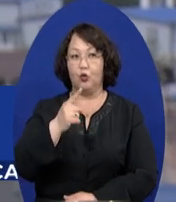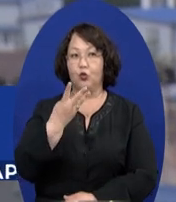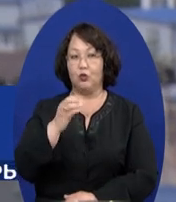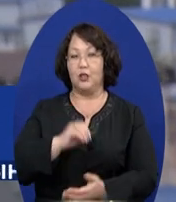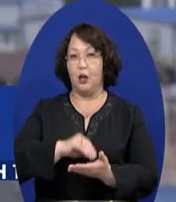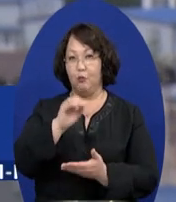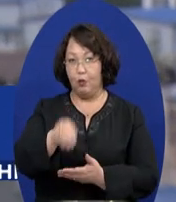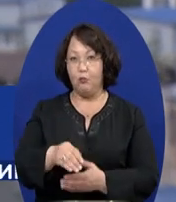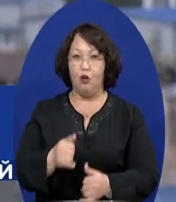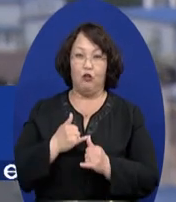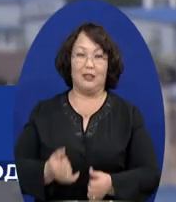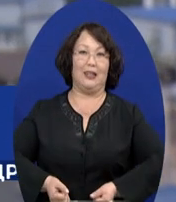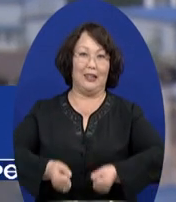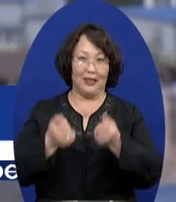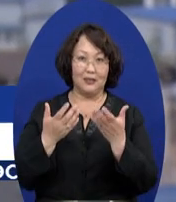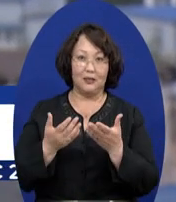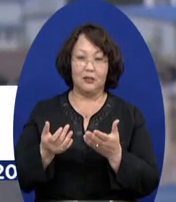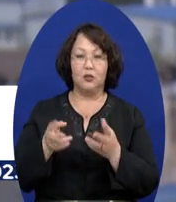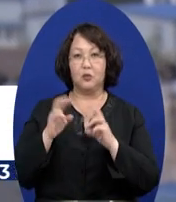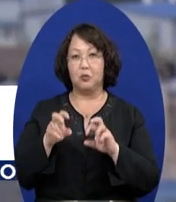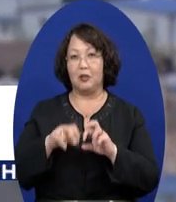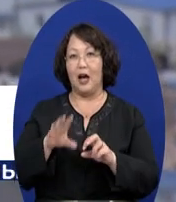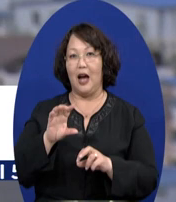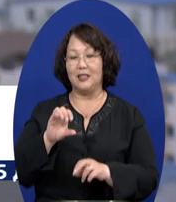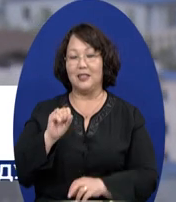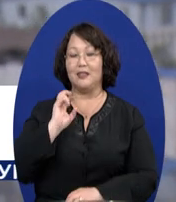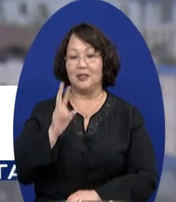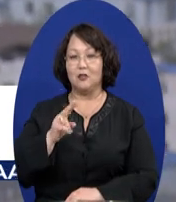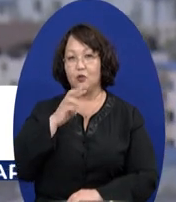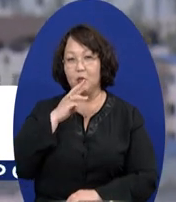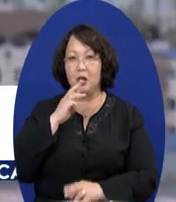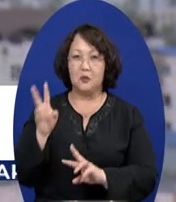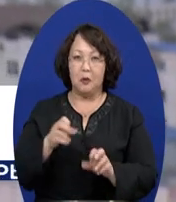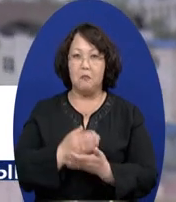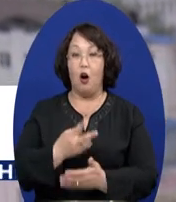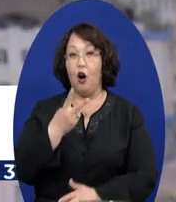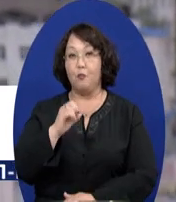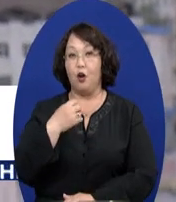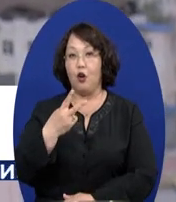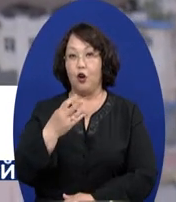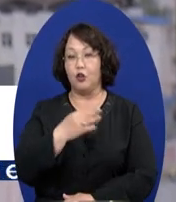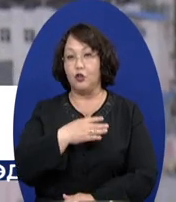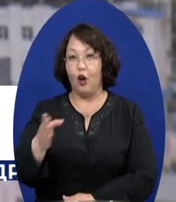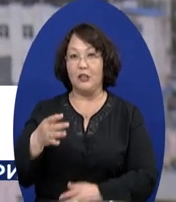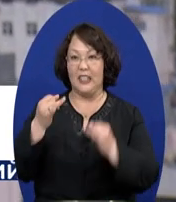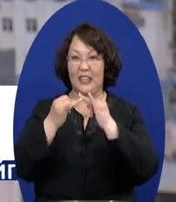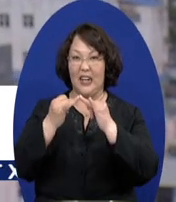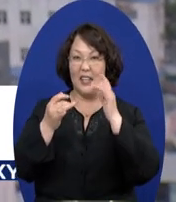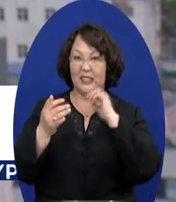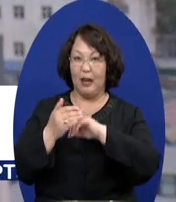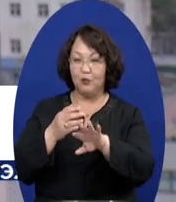гаруй тэрбум төгрөгийн хохирол учруулсан гэх статистик тоо мэдээлэл бий. Харин он гарсаар цахим орчиндх заллих гэмт